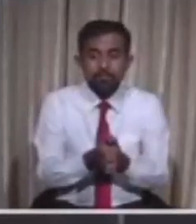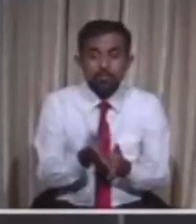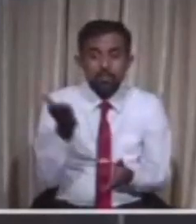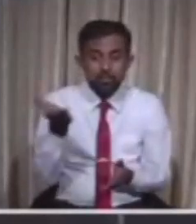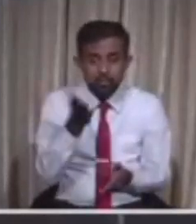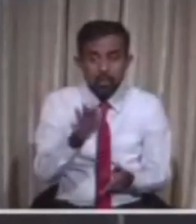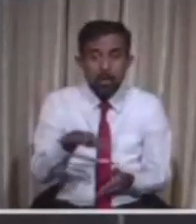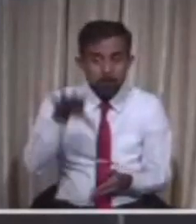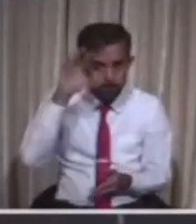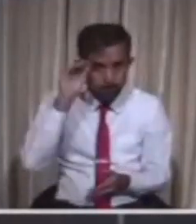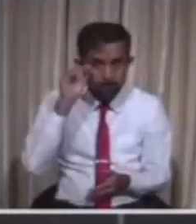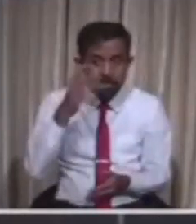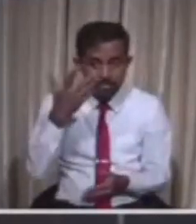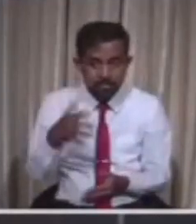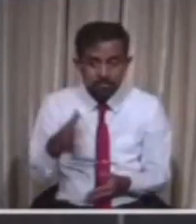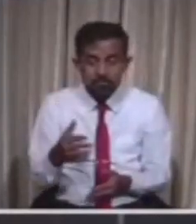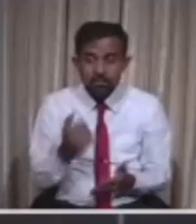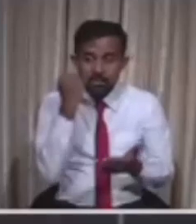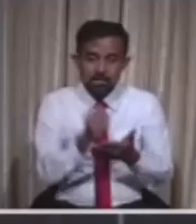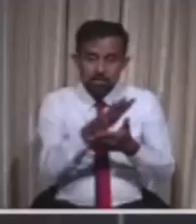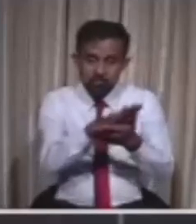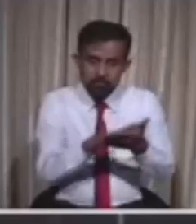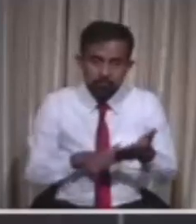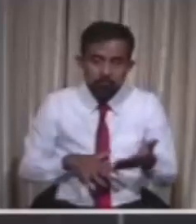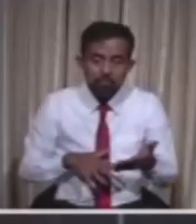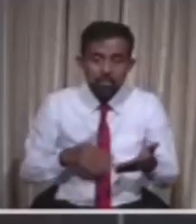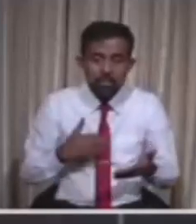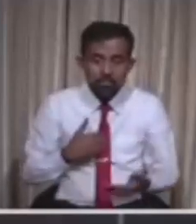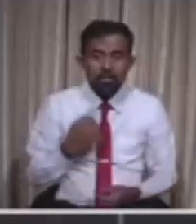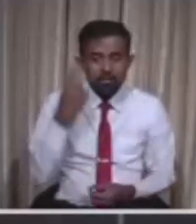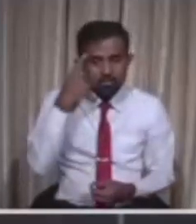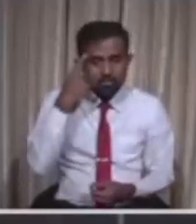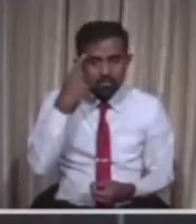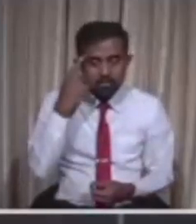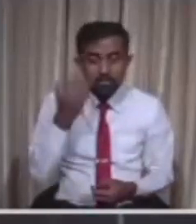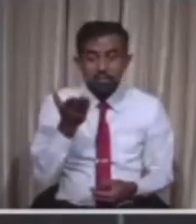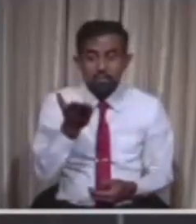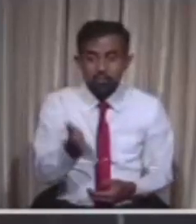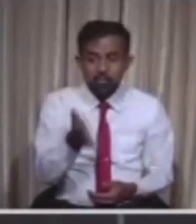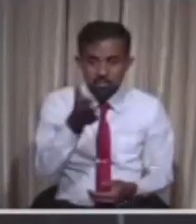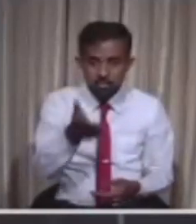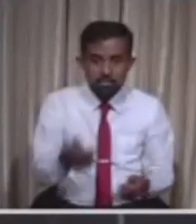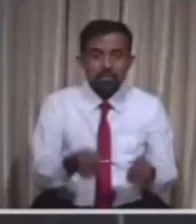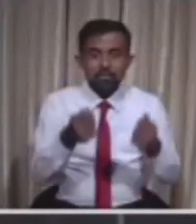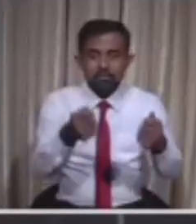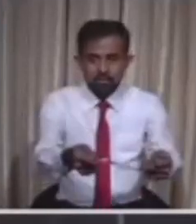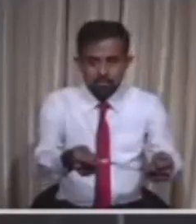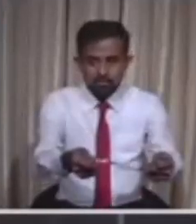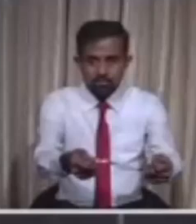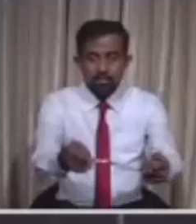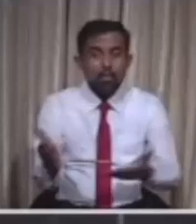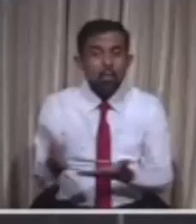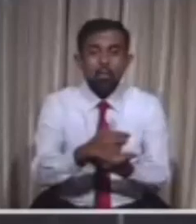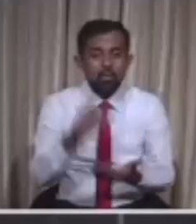ඔවුන්ගේ පිළිගැනීම තියෙන ලියකියවිල්ලක් හැටියට මම විශ්වාස කරලා ඔබට මේක සභාගත කරනවා මේ රටේ සියලු